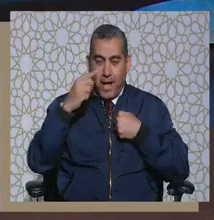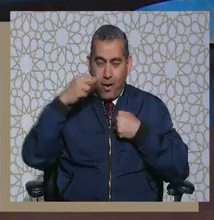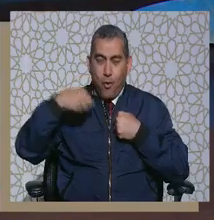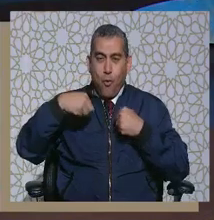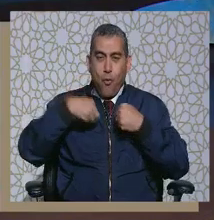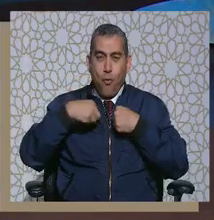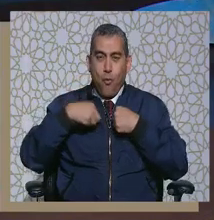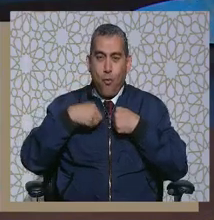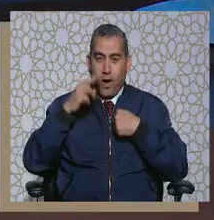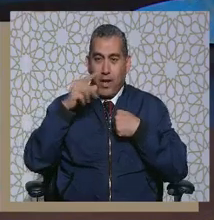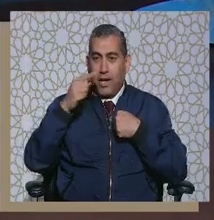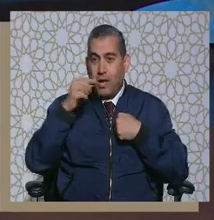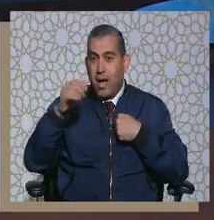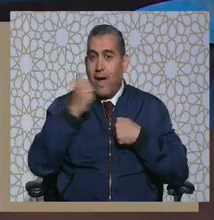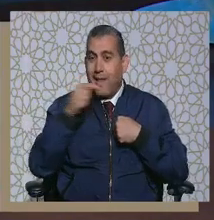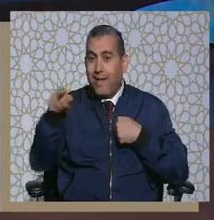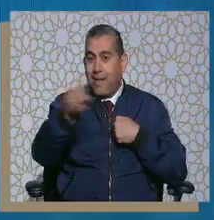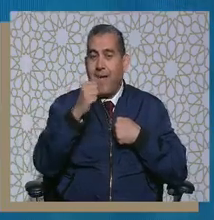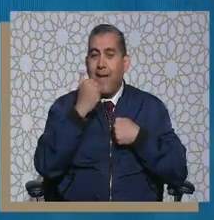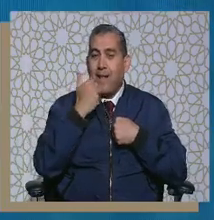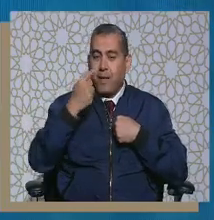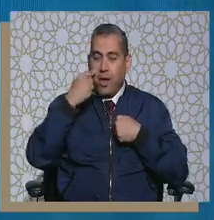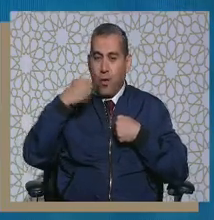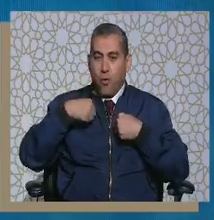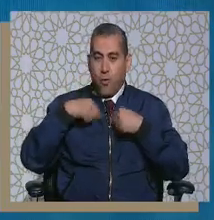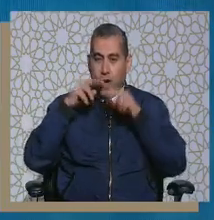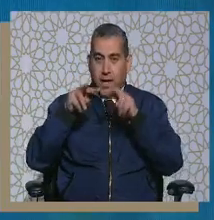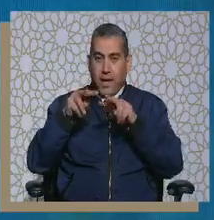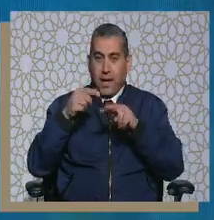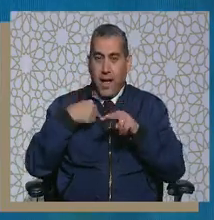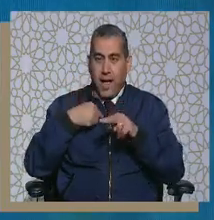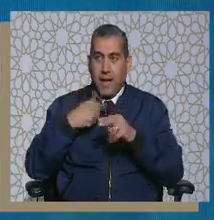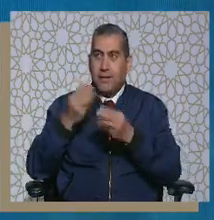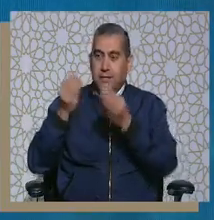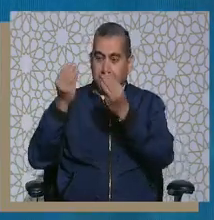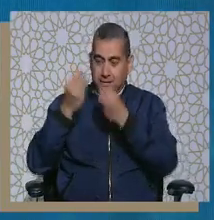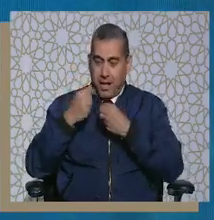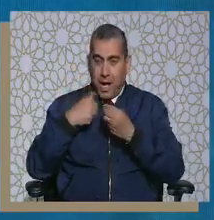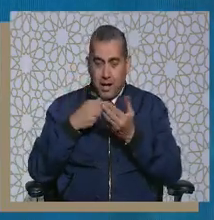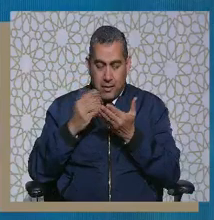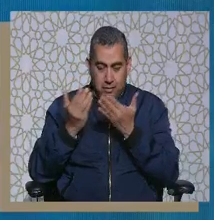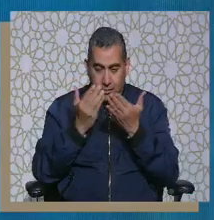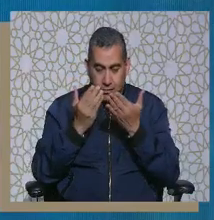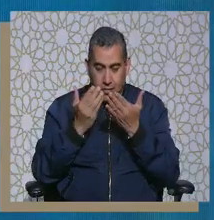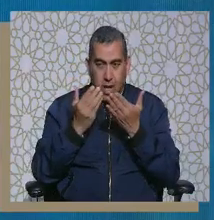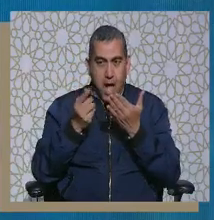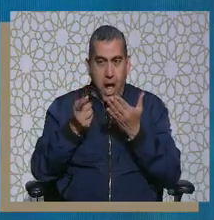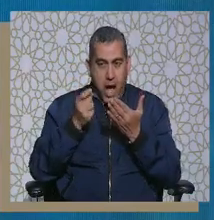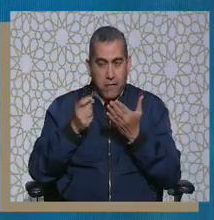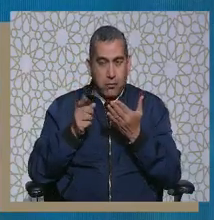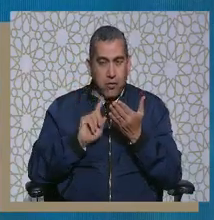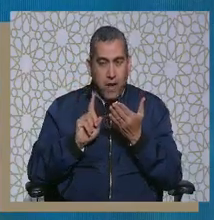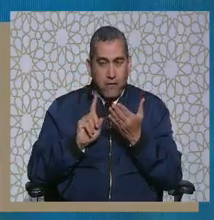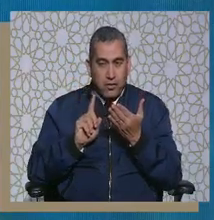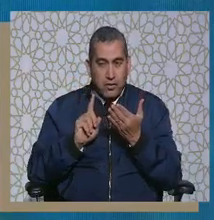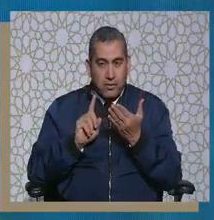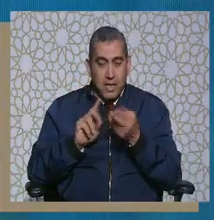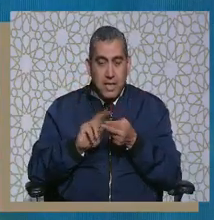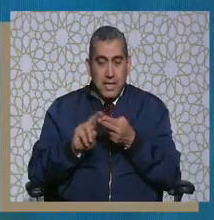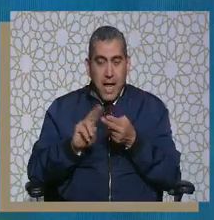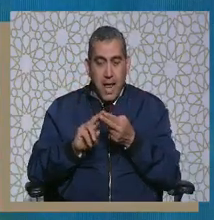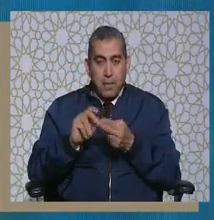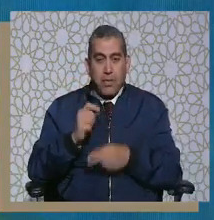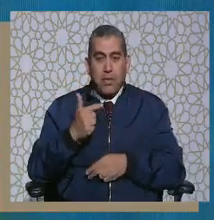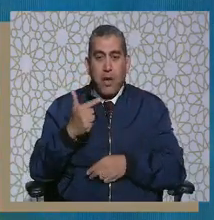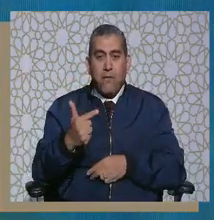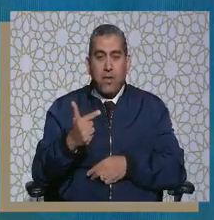كده المشكله في المتلقي هل بيعرف يقرا ولا ما بيعرفش يقرا سلام التفويض محتاج